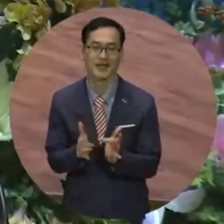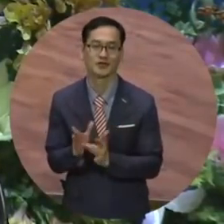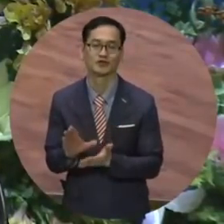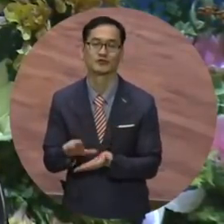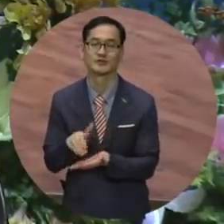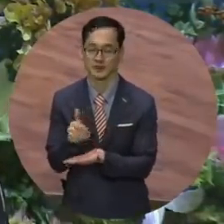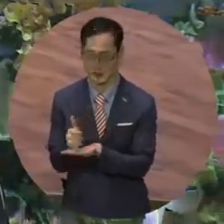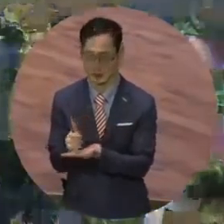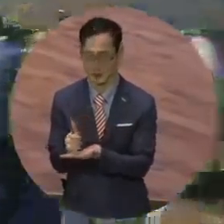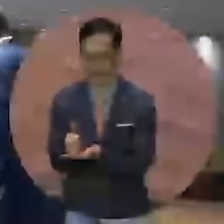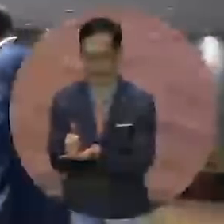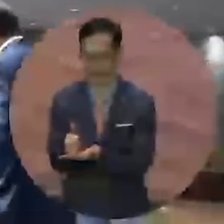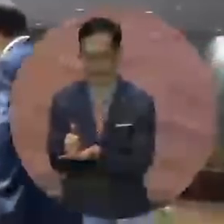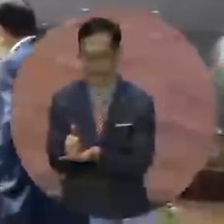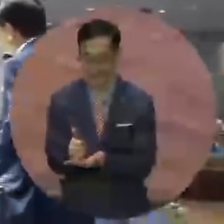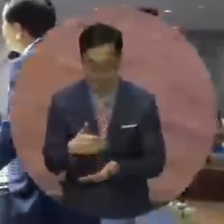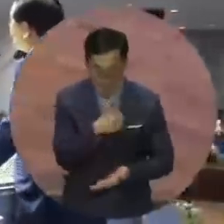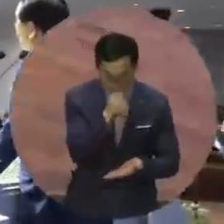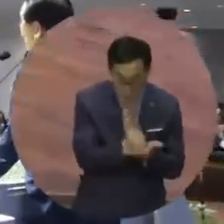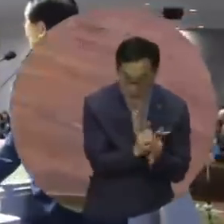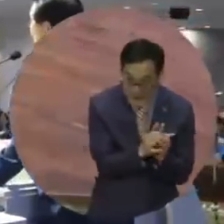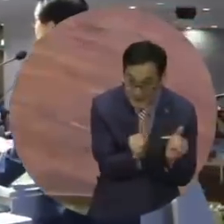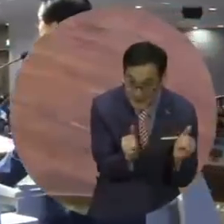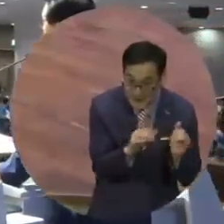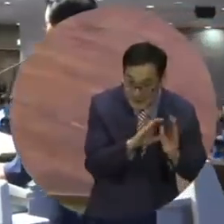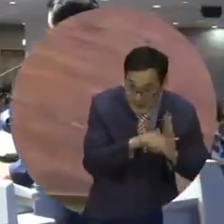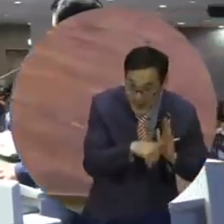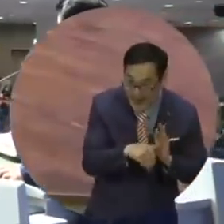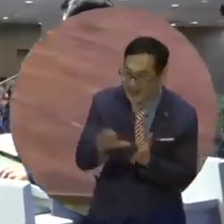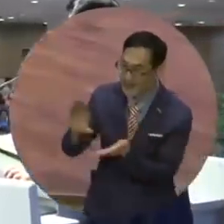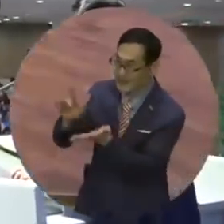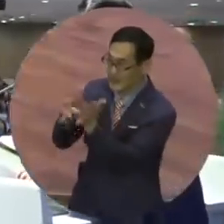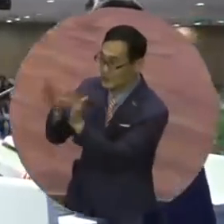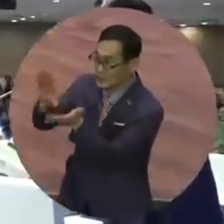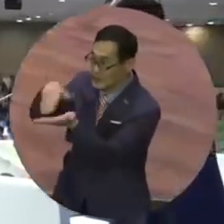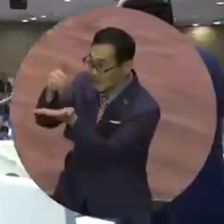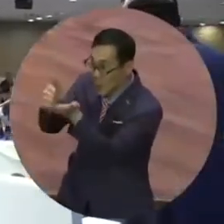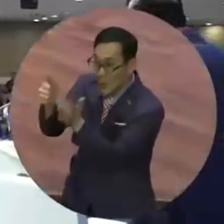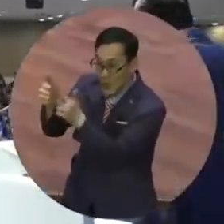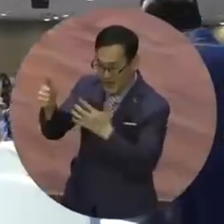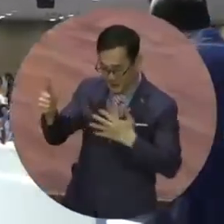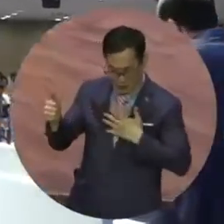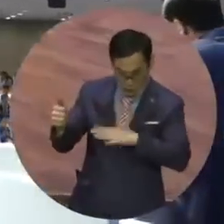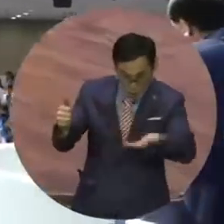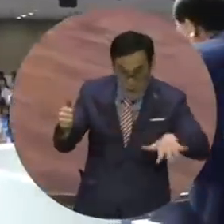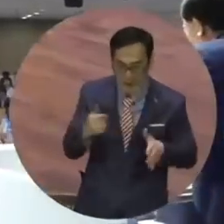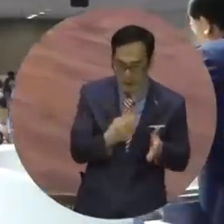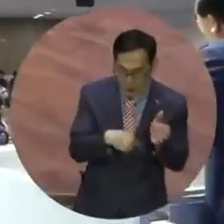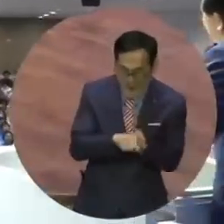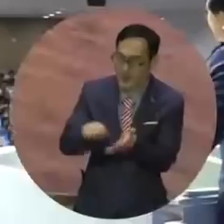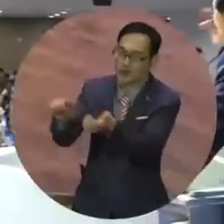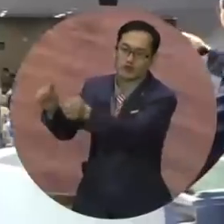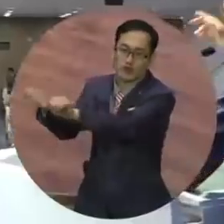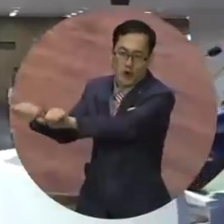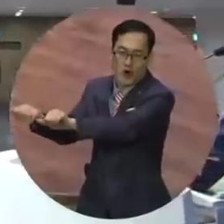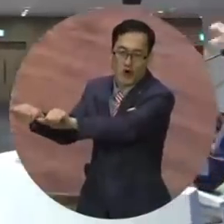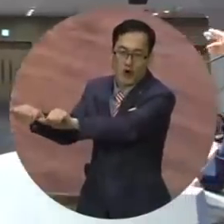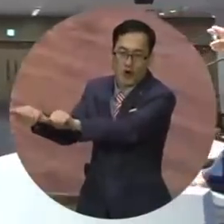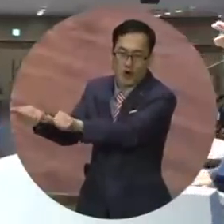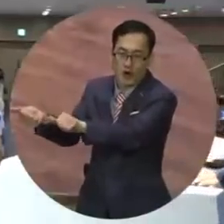죄인됐을 때에 그리스도께서 우리를 위하여 죽으심으로 그랬어. 하나님께서 우리에게 대한 자기